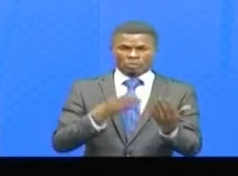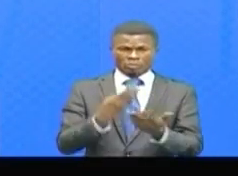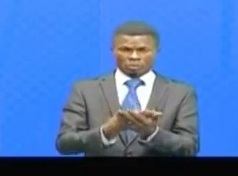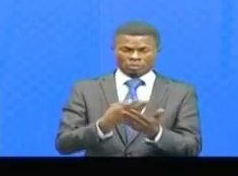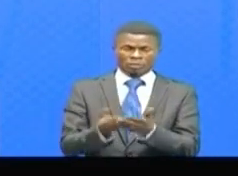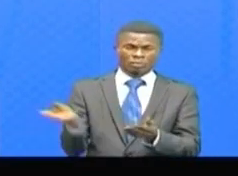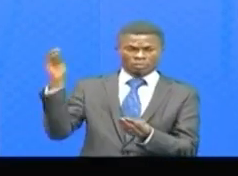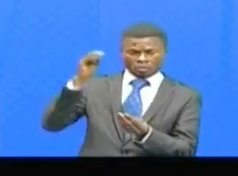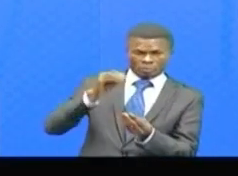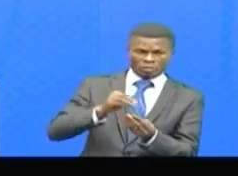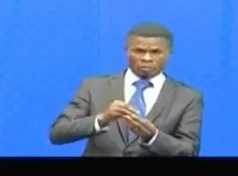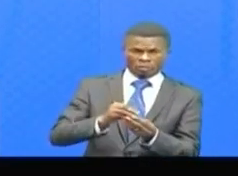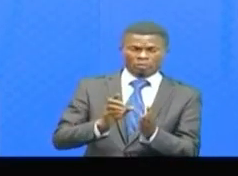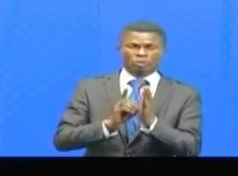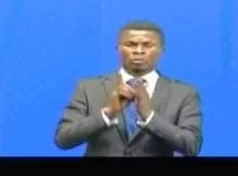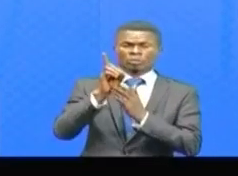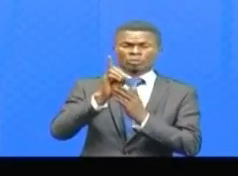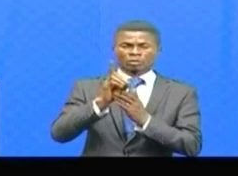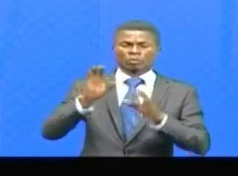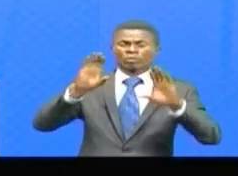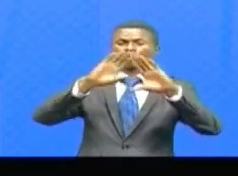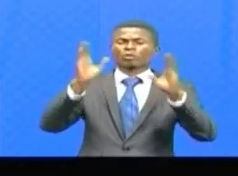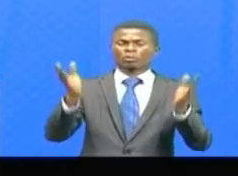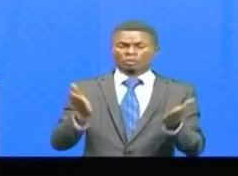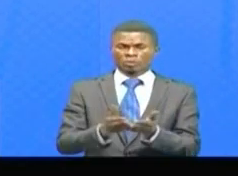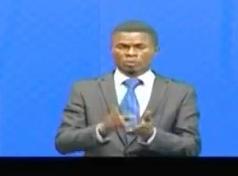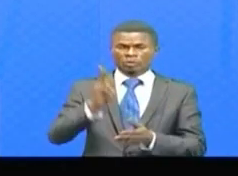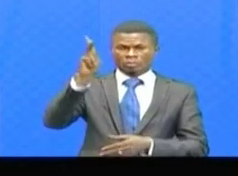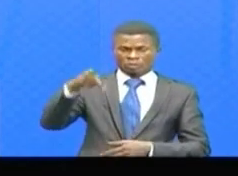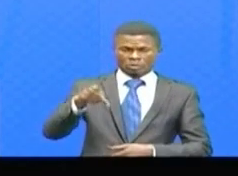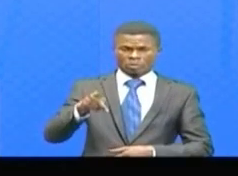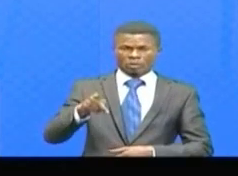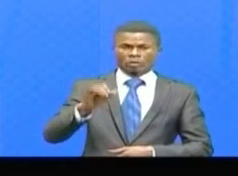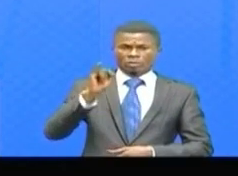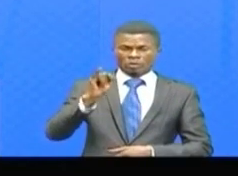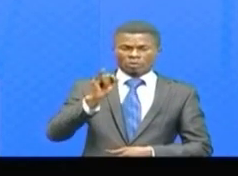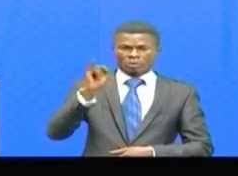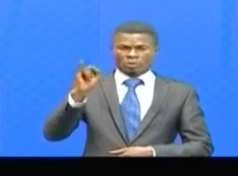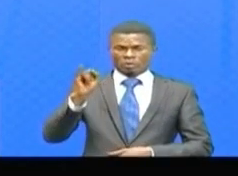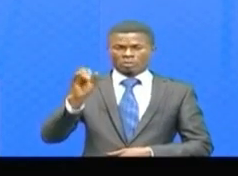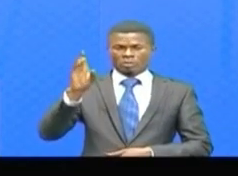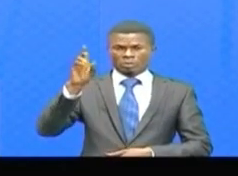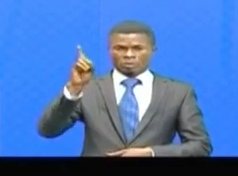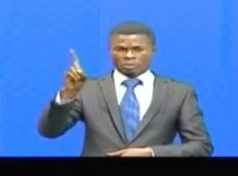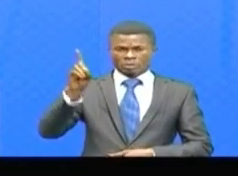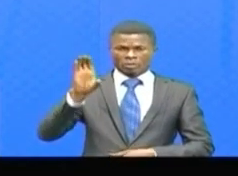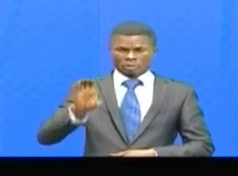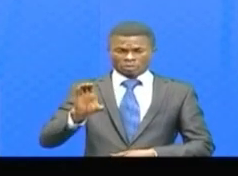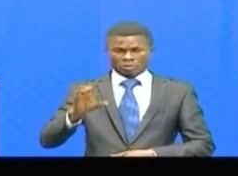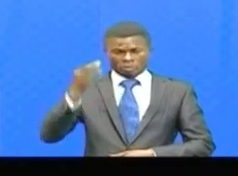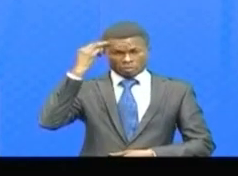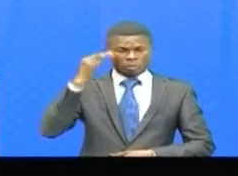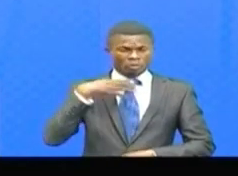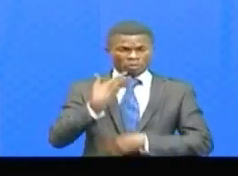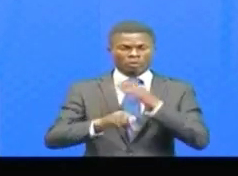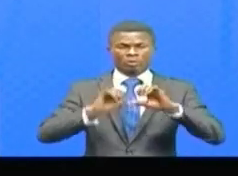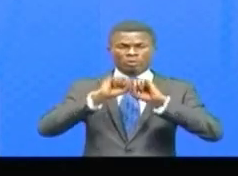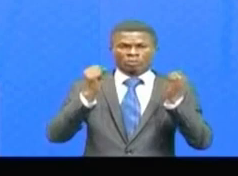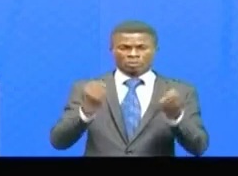intégré de développement communautaire, PUIDC. Le ministre des Affaires sociales,